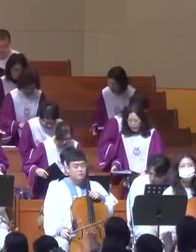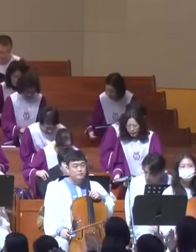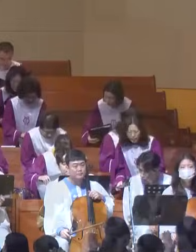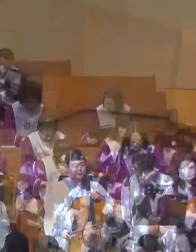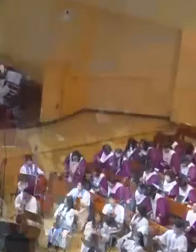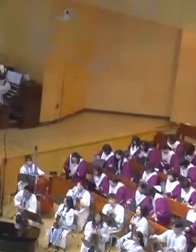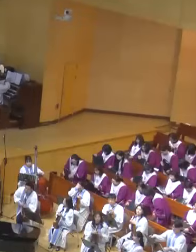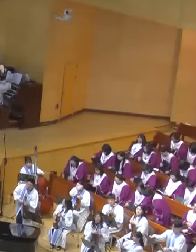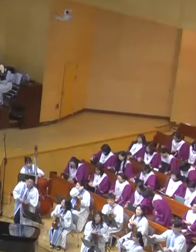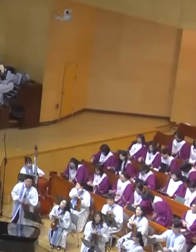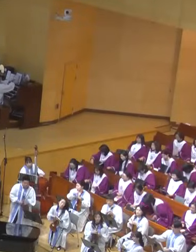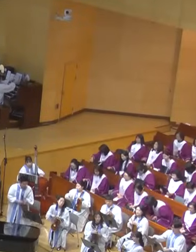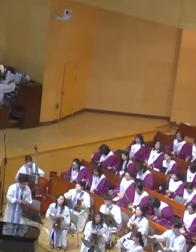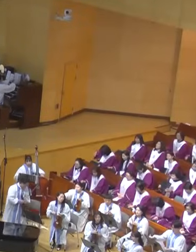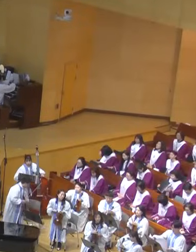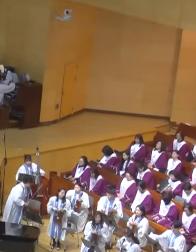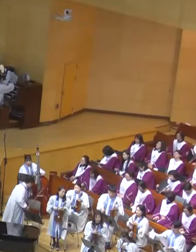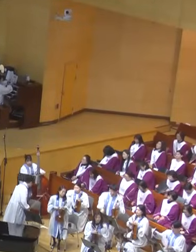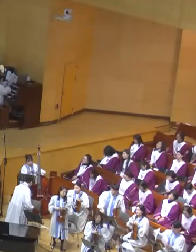아멘.